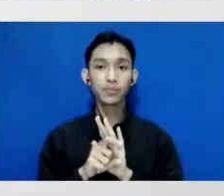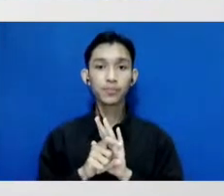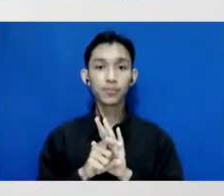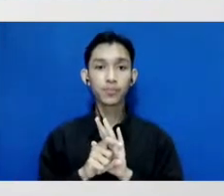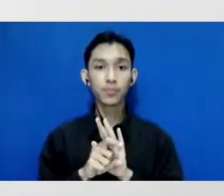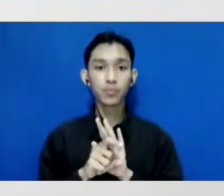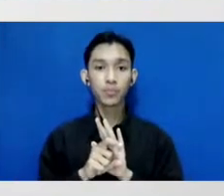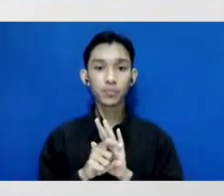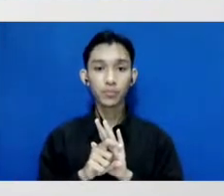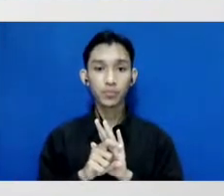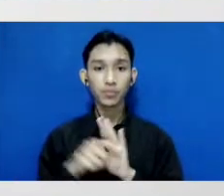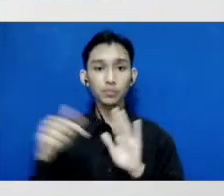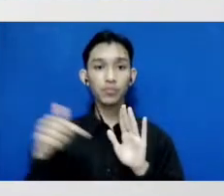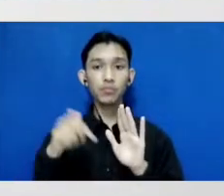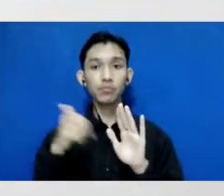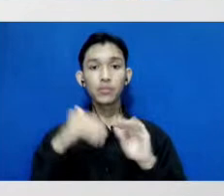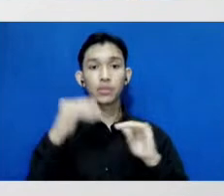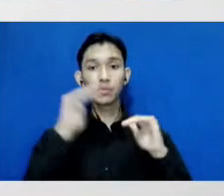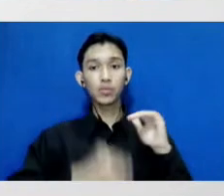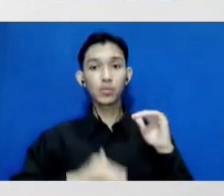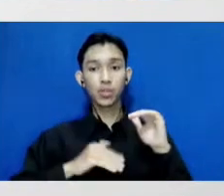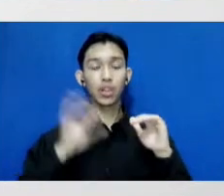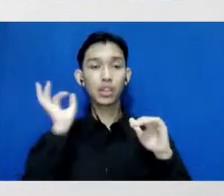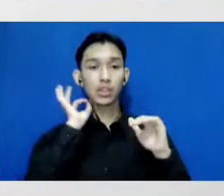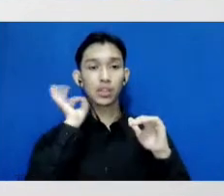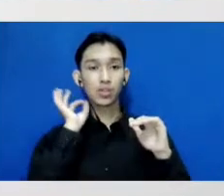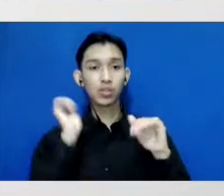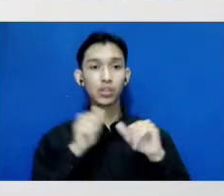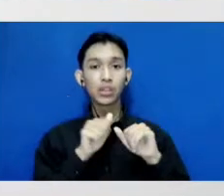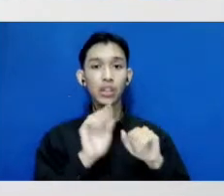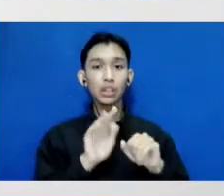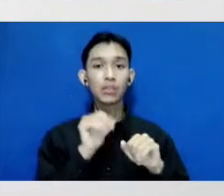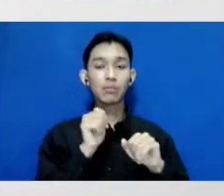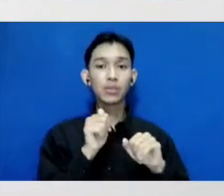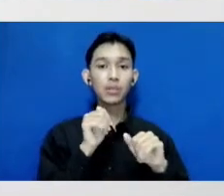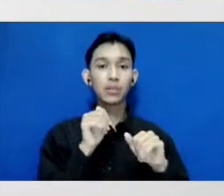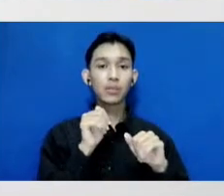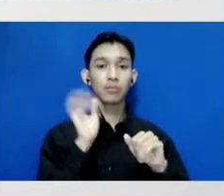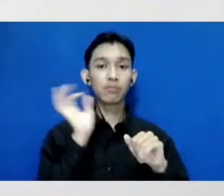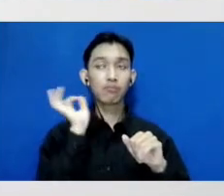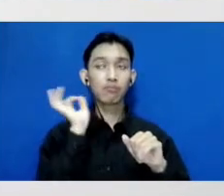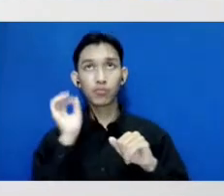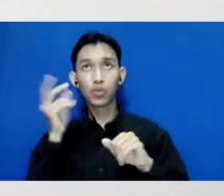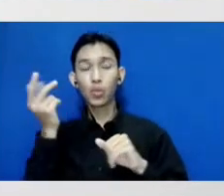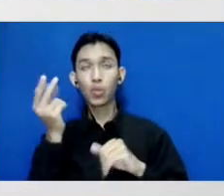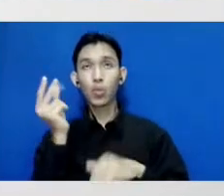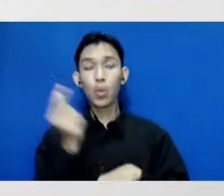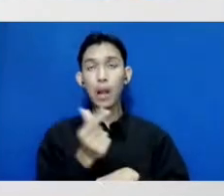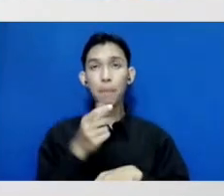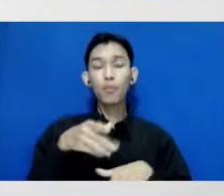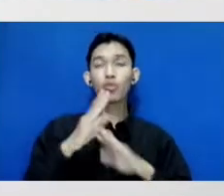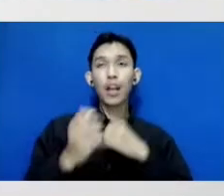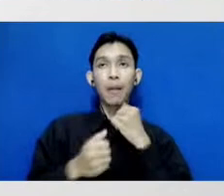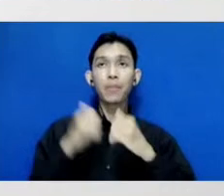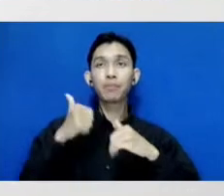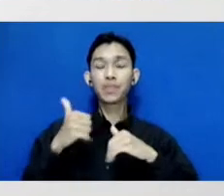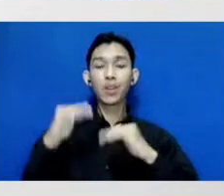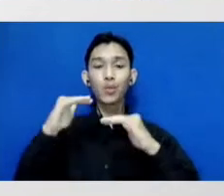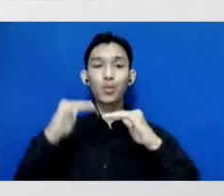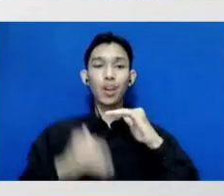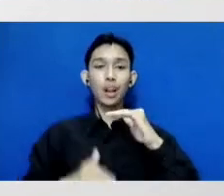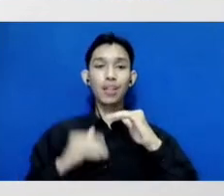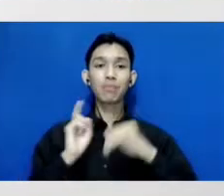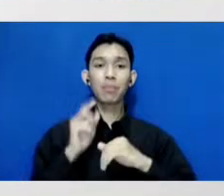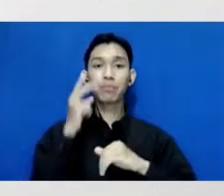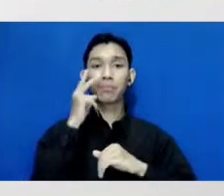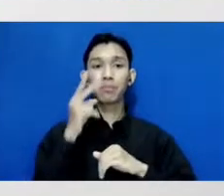ini akan menurunkan risiko security breach, sehingga akan menurunkan risiko keuangan perusahaan. Dan juga misalnya kita lihat kasus beberapa tahun lalu